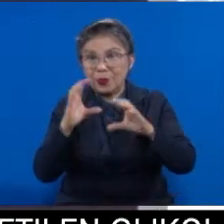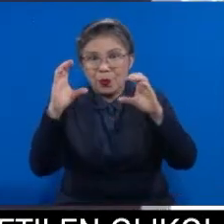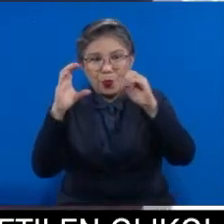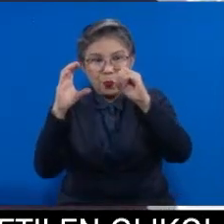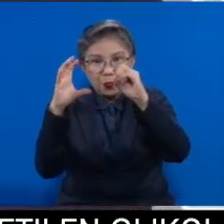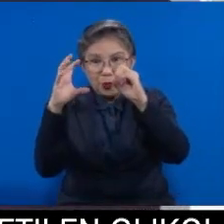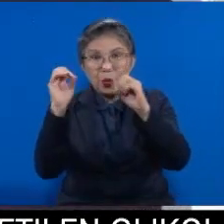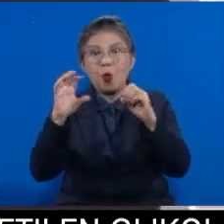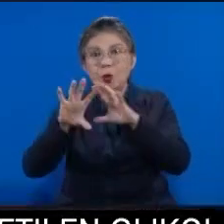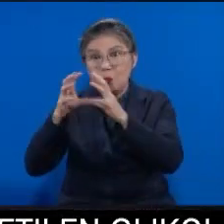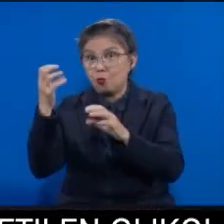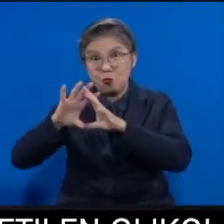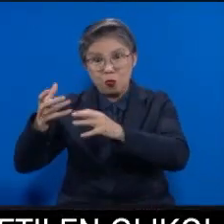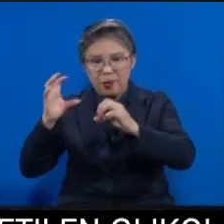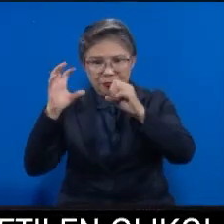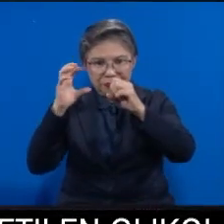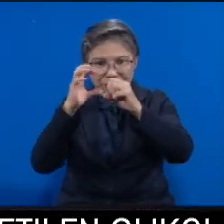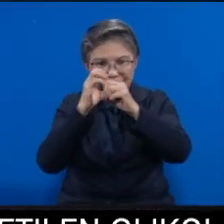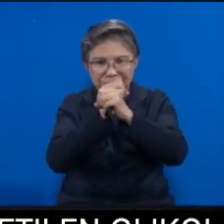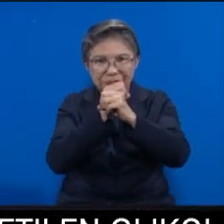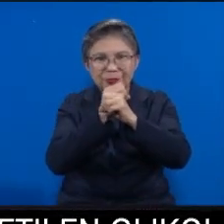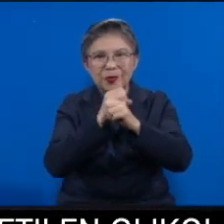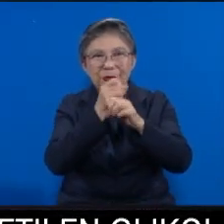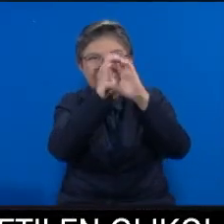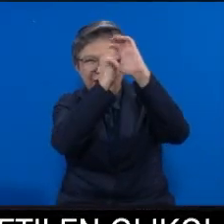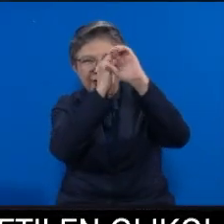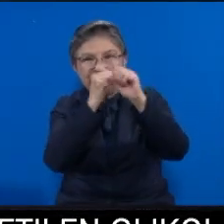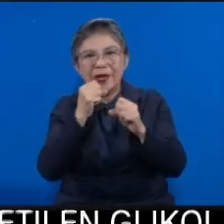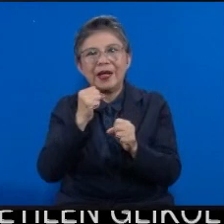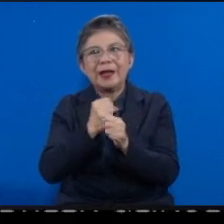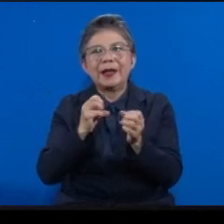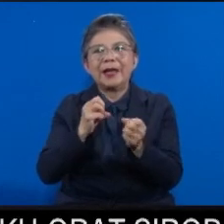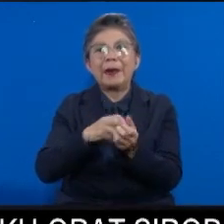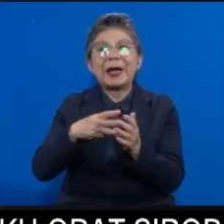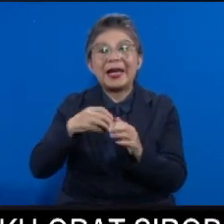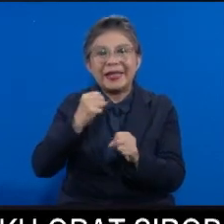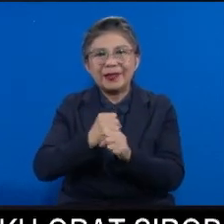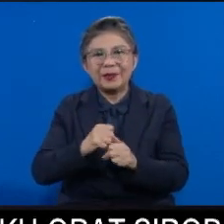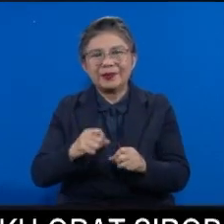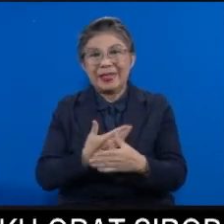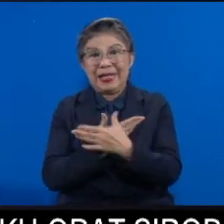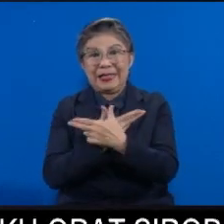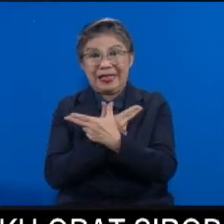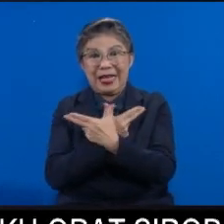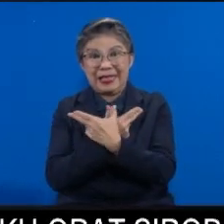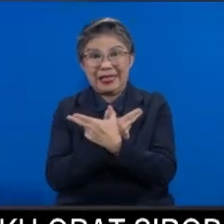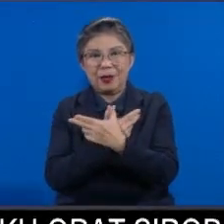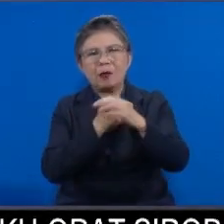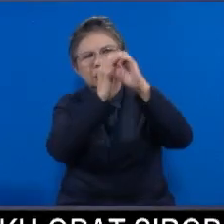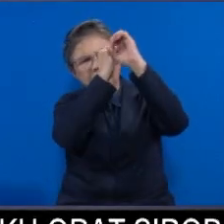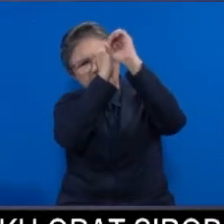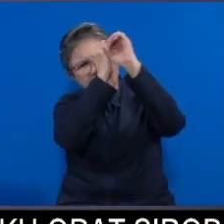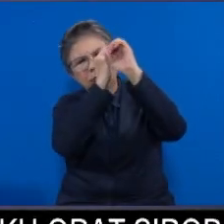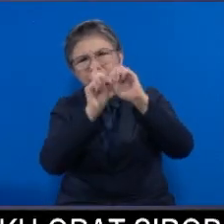penuh bayangan bumi terlihat jelas saat Badan Meteorologi, Klimatologi, dan Geofisika kelas 2 Ternate memantau fenomena gerhana